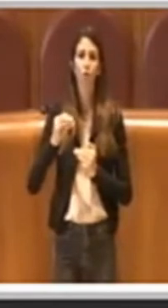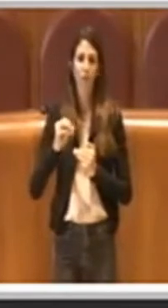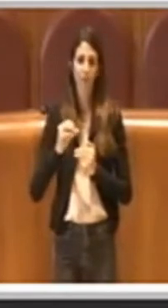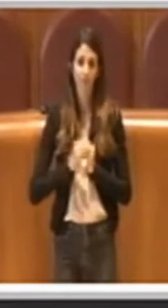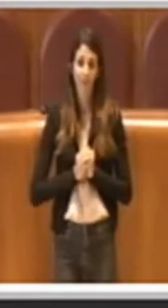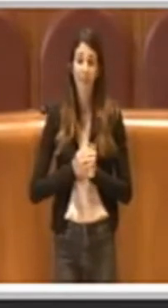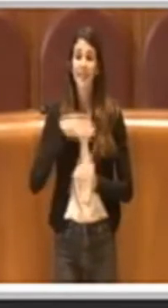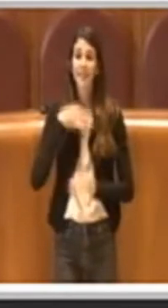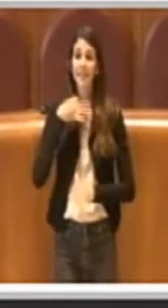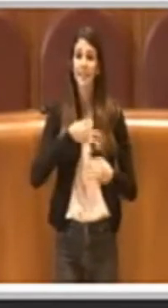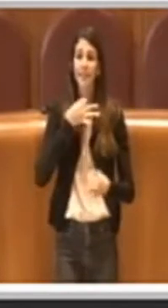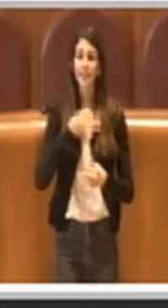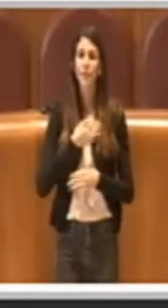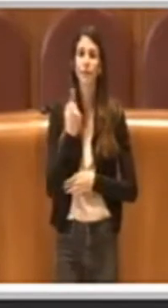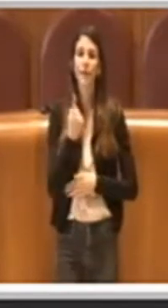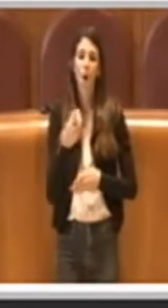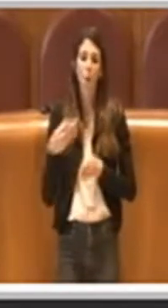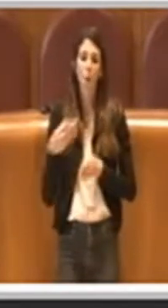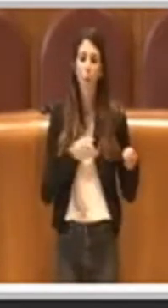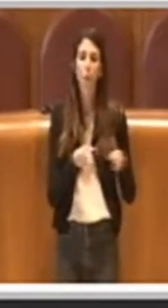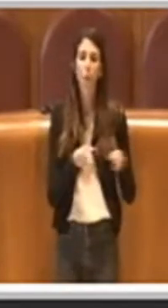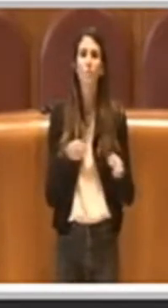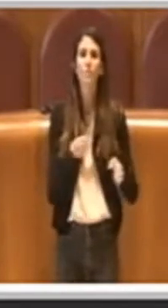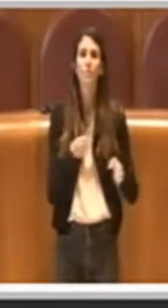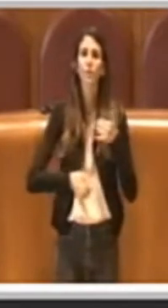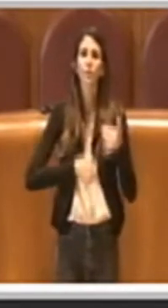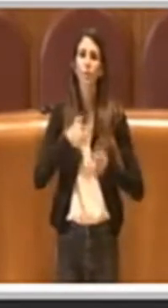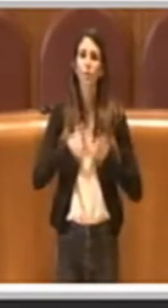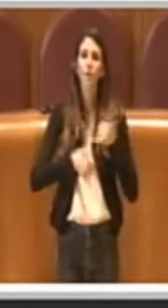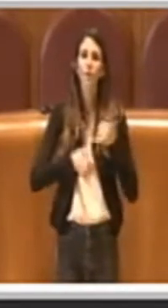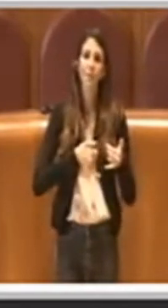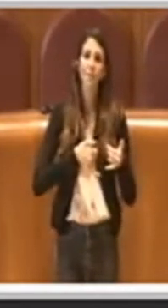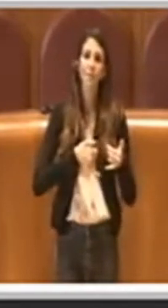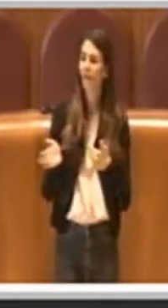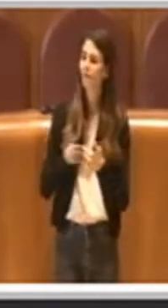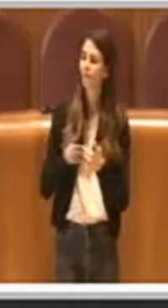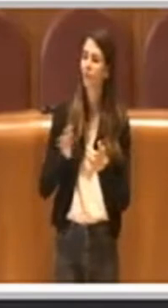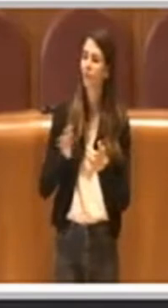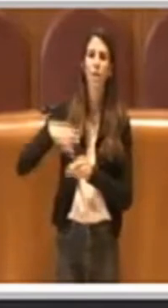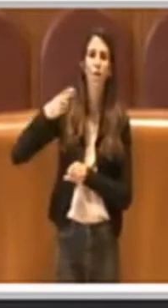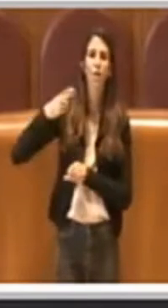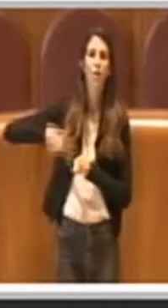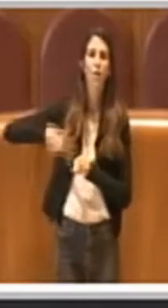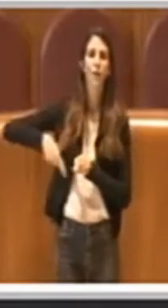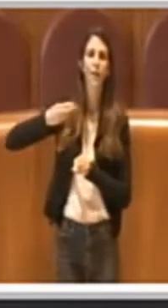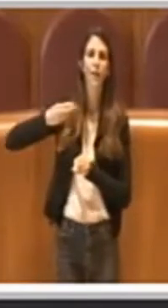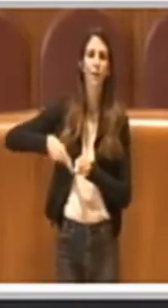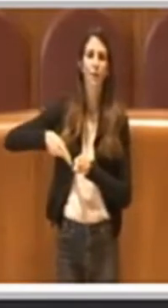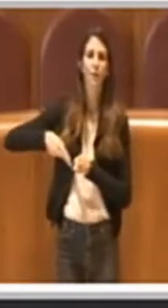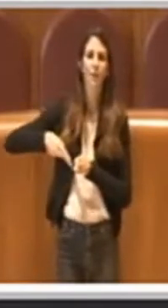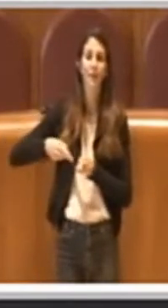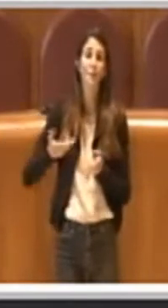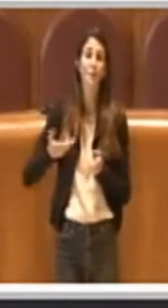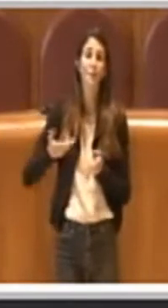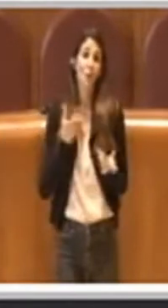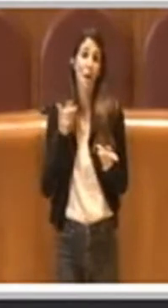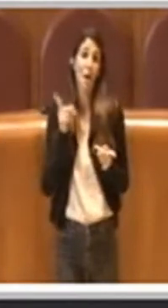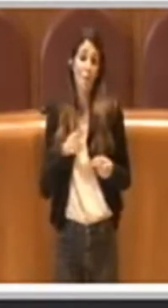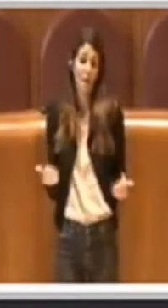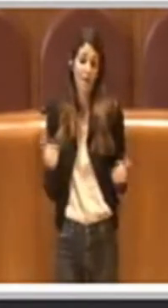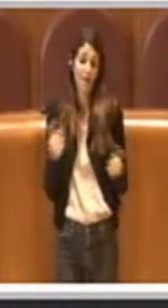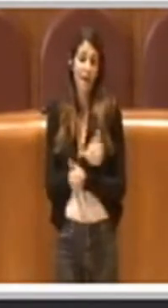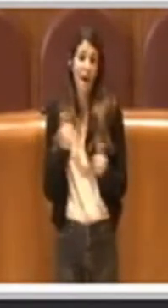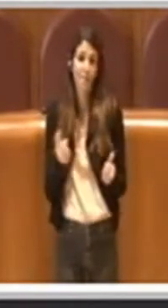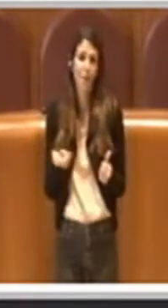la rispettiva ferrovia regionale quindi anche con un ottimo potenziale di scambio intermodale per magari